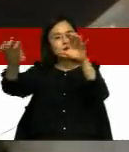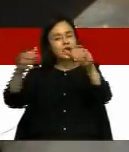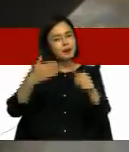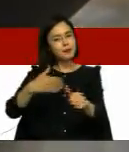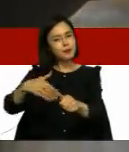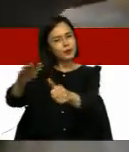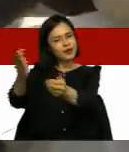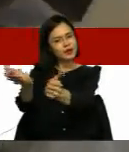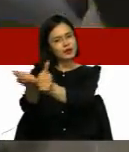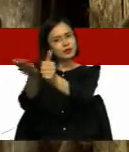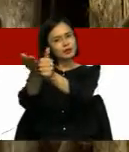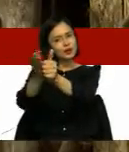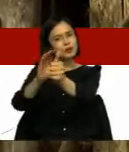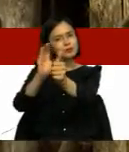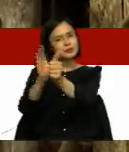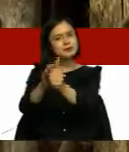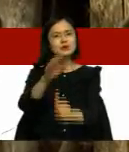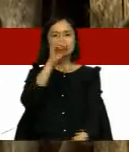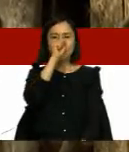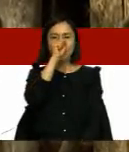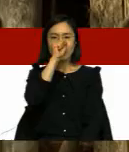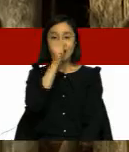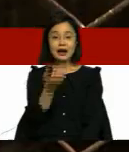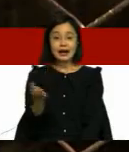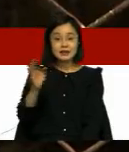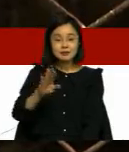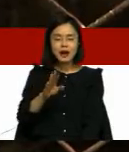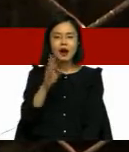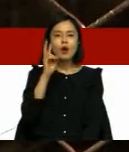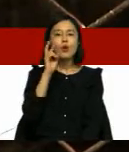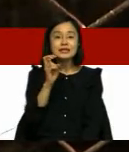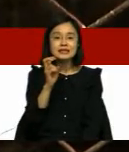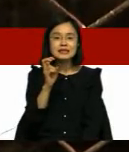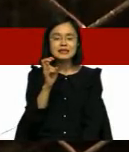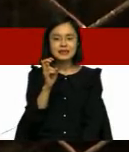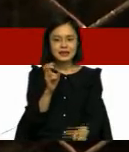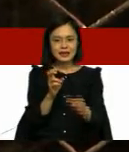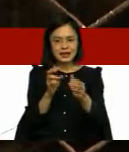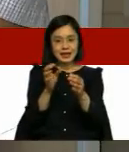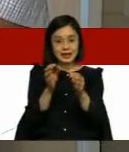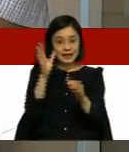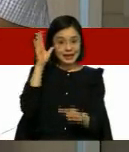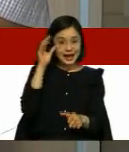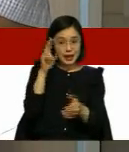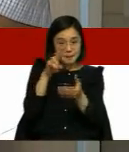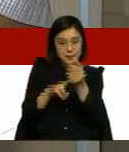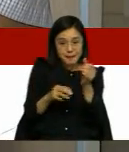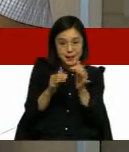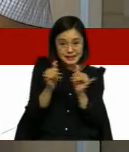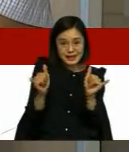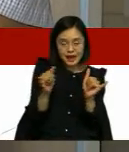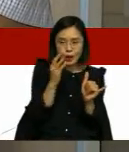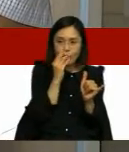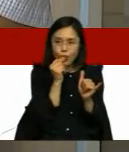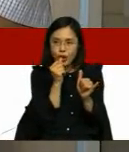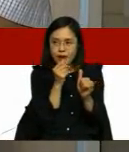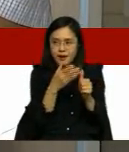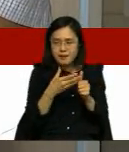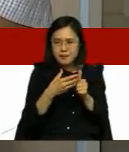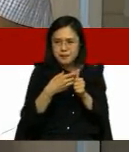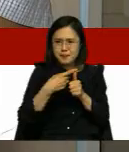혹시 뭐또 이렇게 잘못돼가지고 상업적으로 이렇게 흘러 들어갈 걸 시장에 염려를 하셔가지고